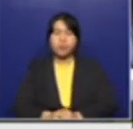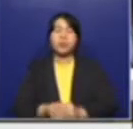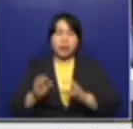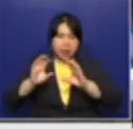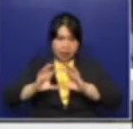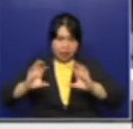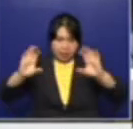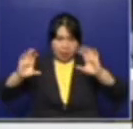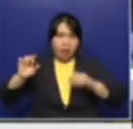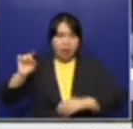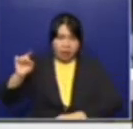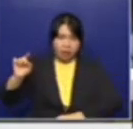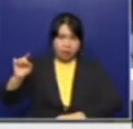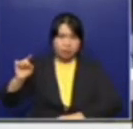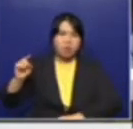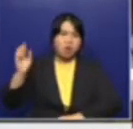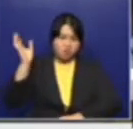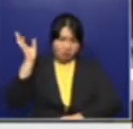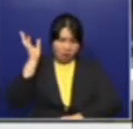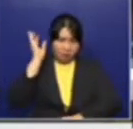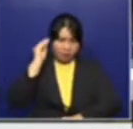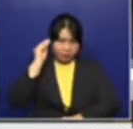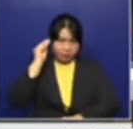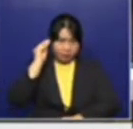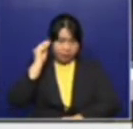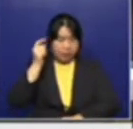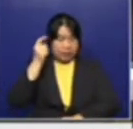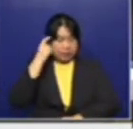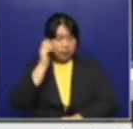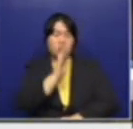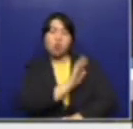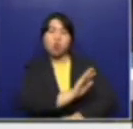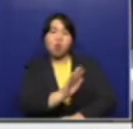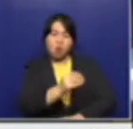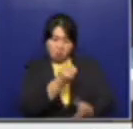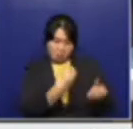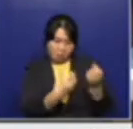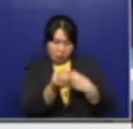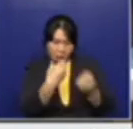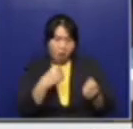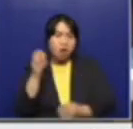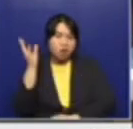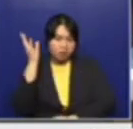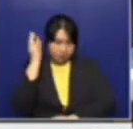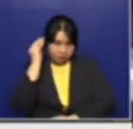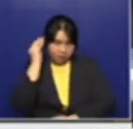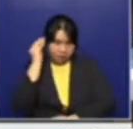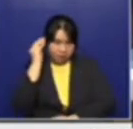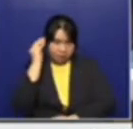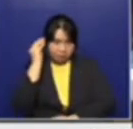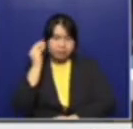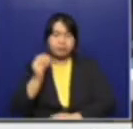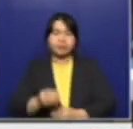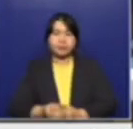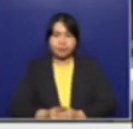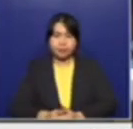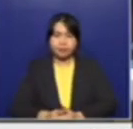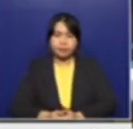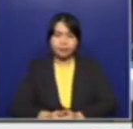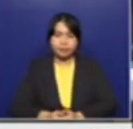ลนั้นได้มาฟังความคิดเห็นของนักเรียนนิสิตนักศึกษ